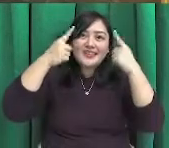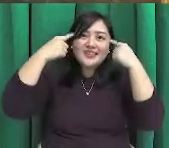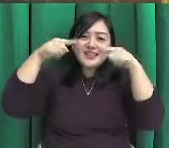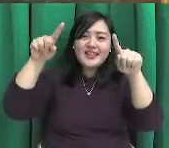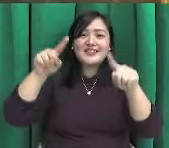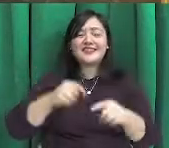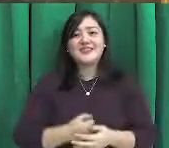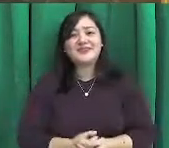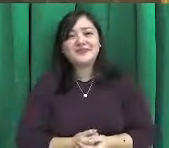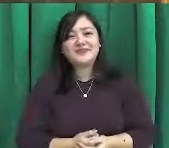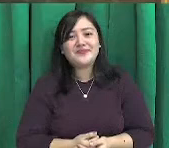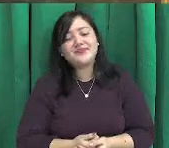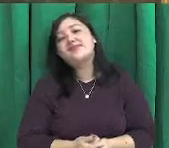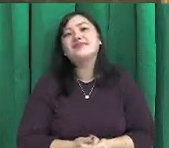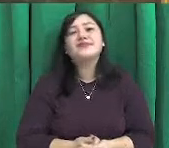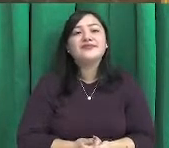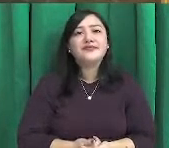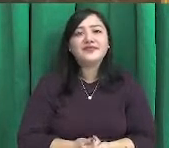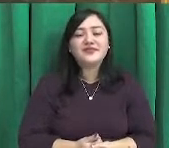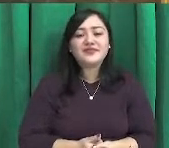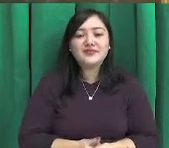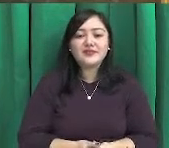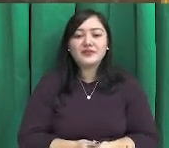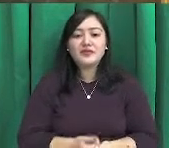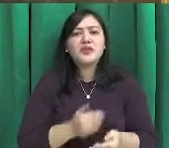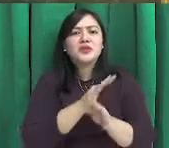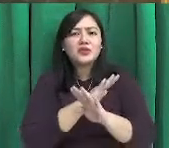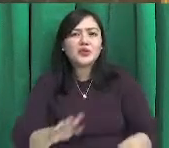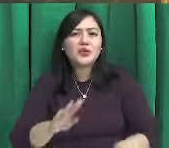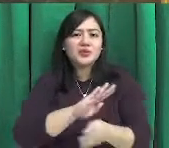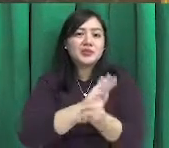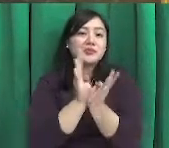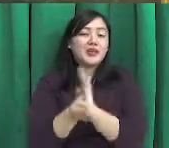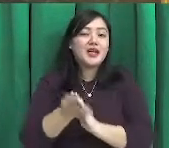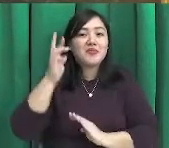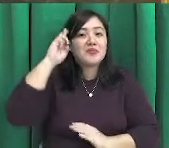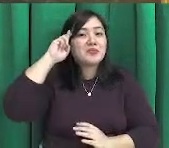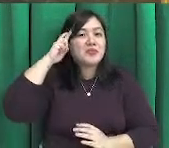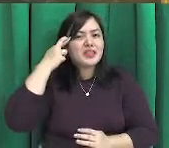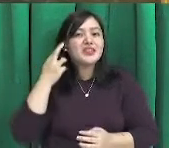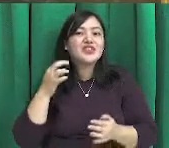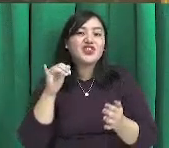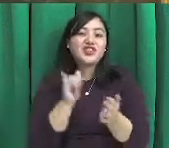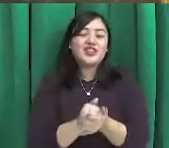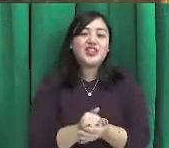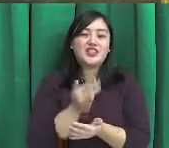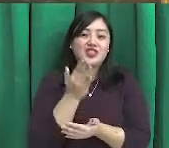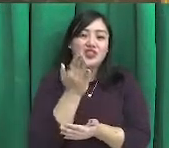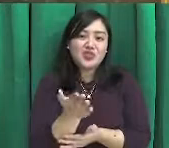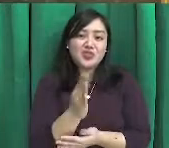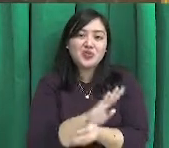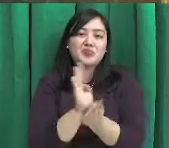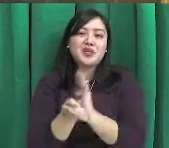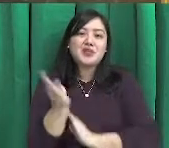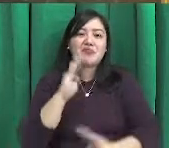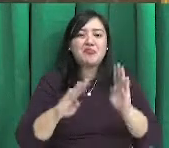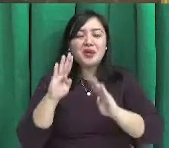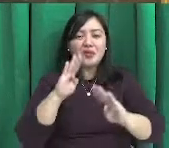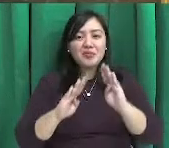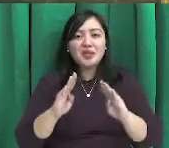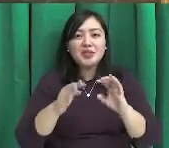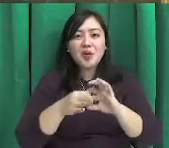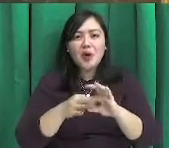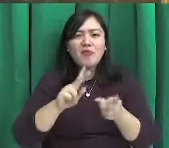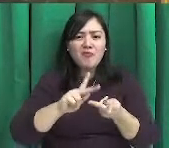or maging dahilan na magkaroon ng problema yung bawat isa o yung asawa mo or lalaki mo. Maging happy ka po pag